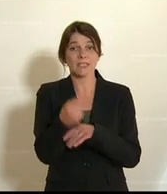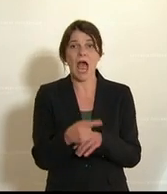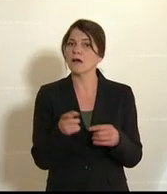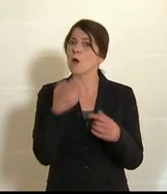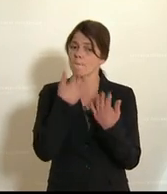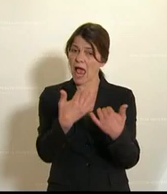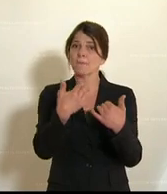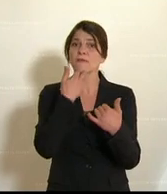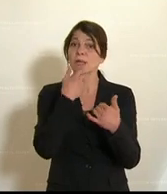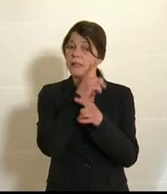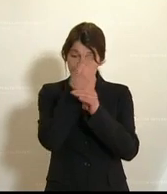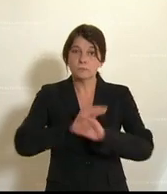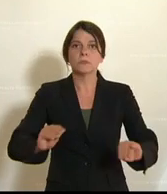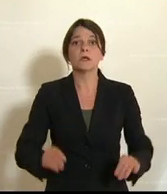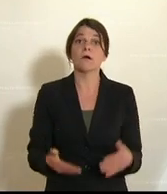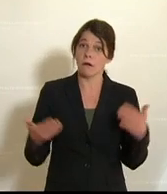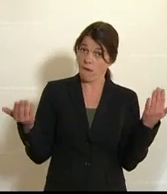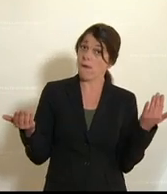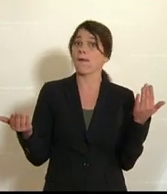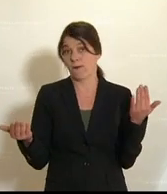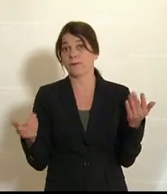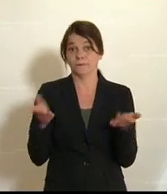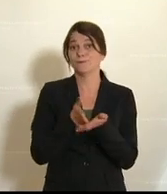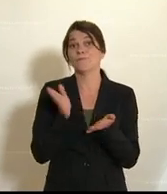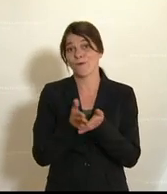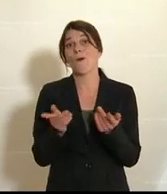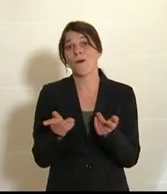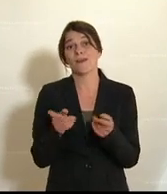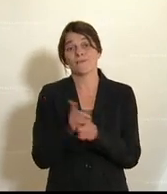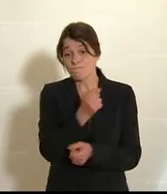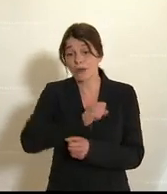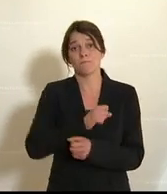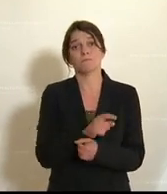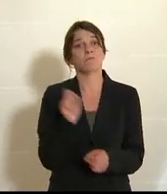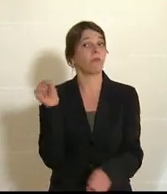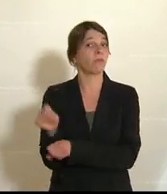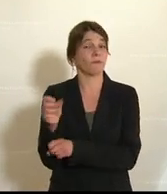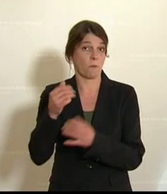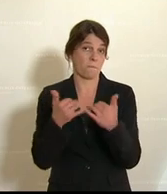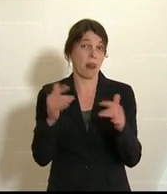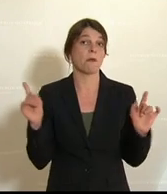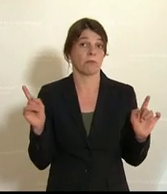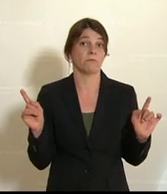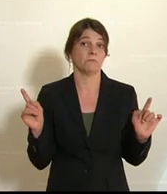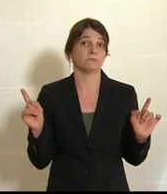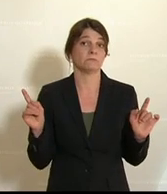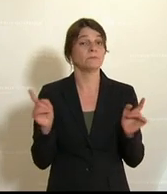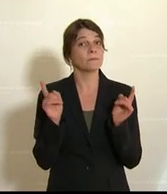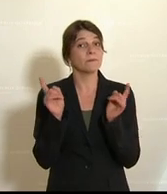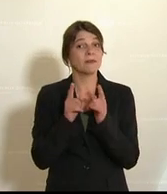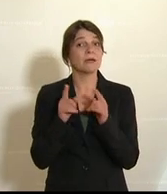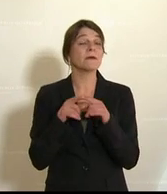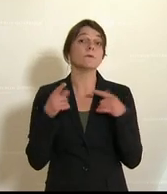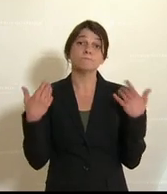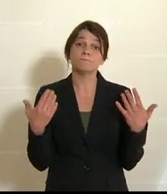Parlament gesagt. Und das ist schon eine Missachtung des Parlaments